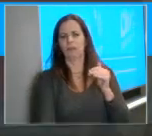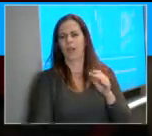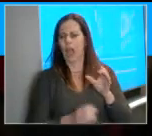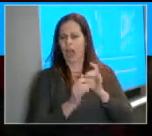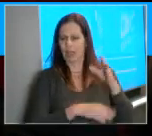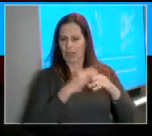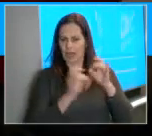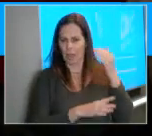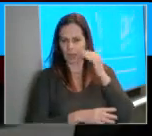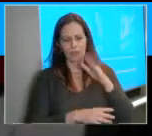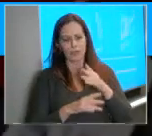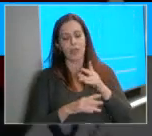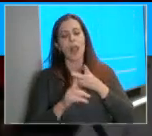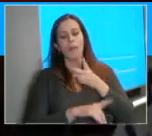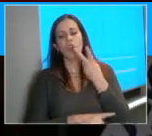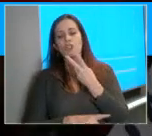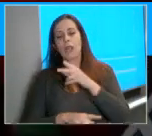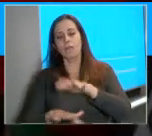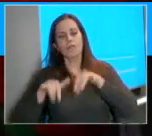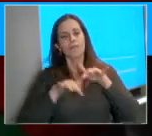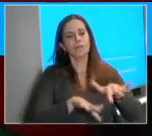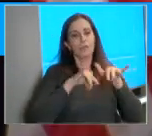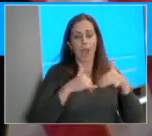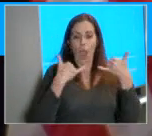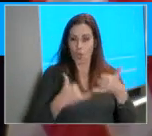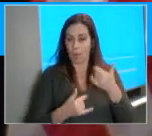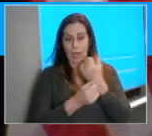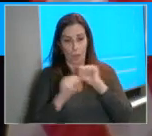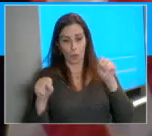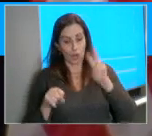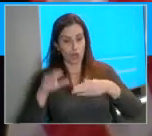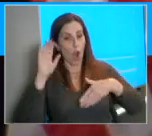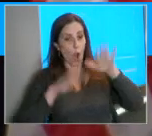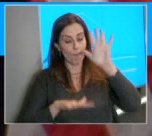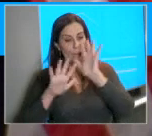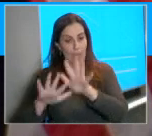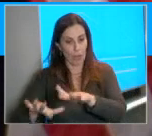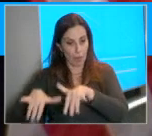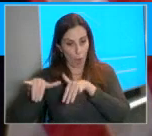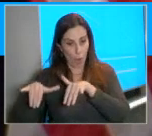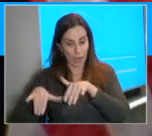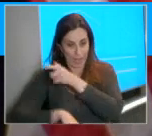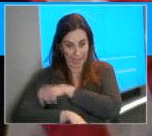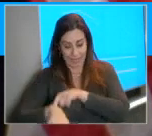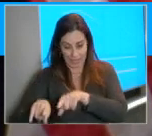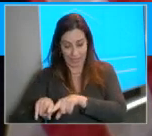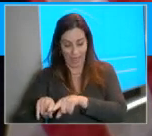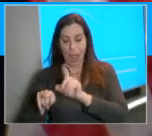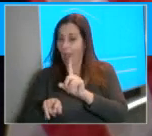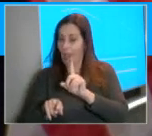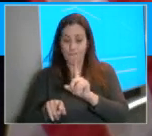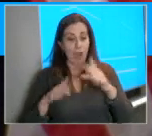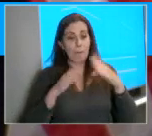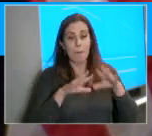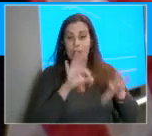תהליך ההדחה צריך לעבור בשני בתי הקונגרס. והיום אמנם לדמוקרטים יש רוב בקונגרס, בקונגרס עצמו, אבל